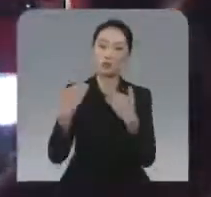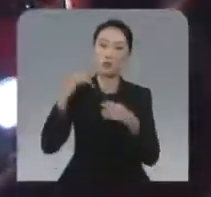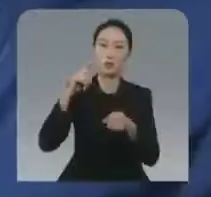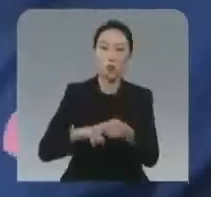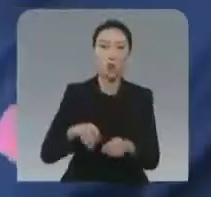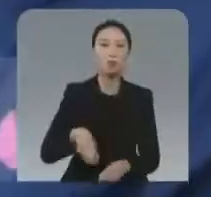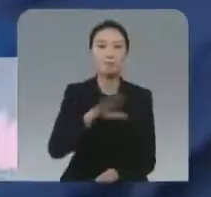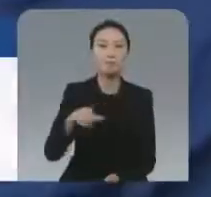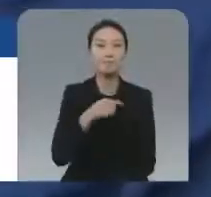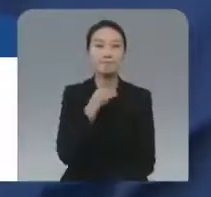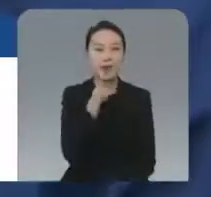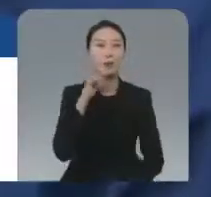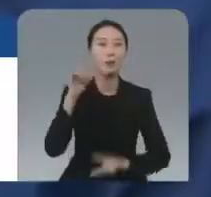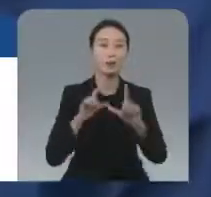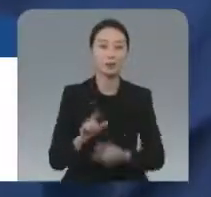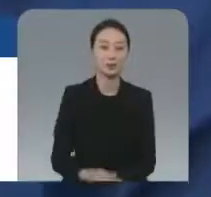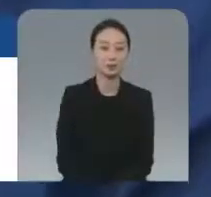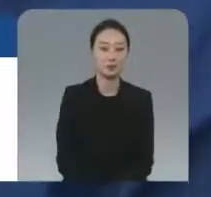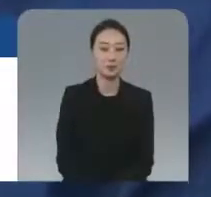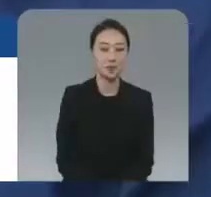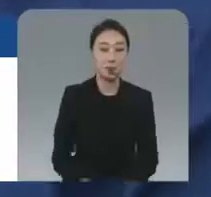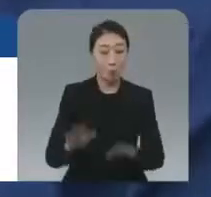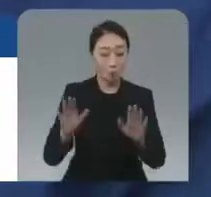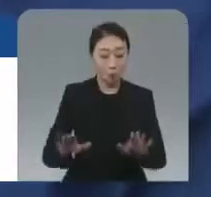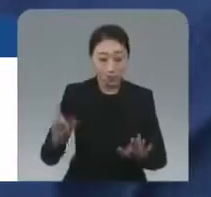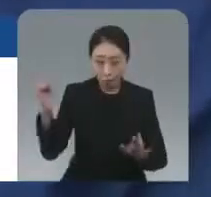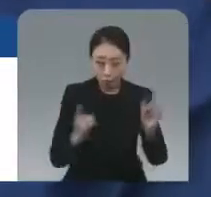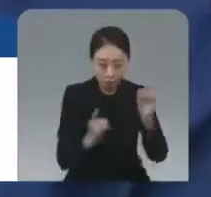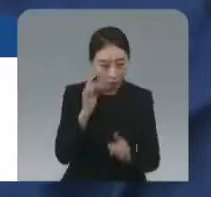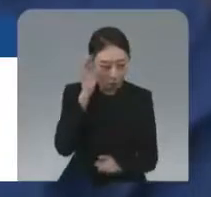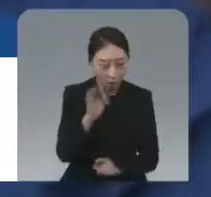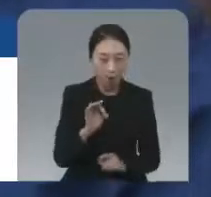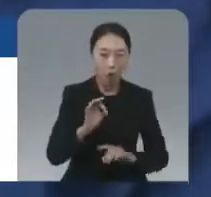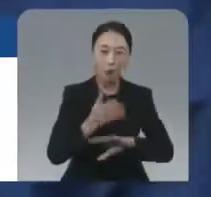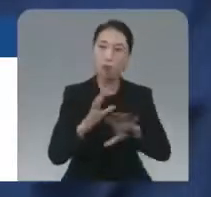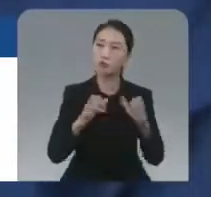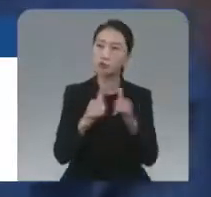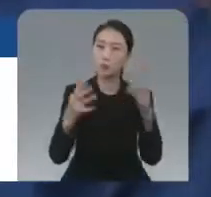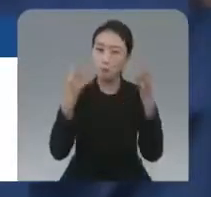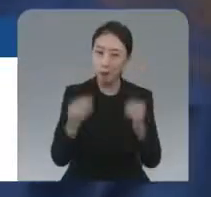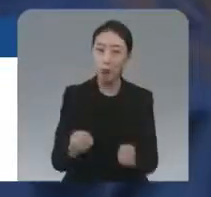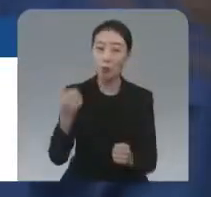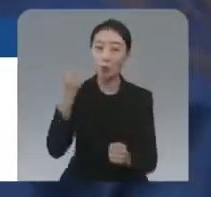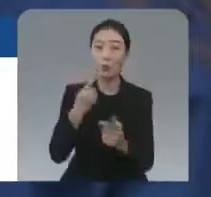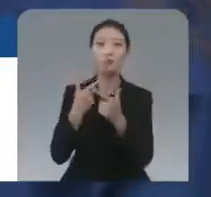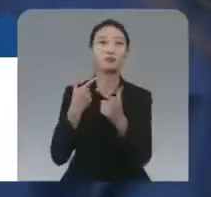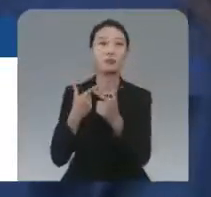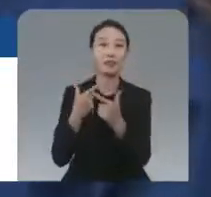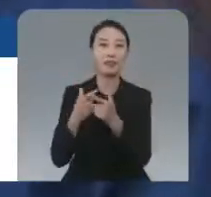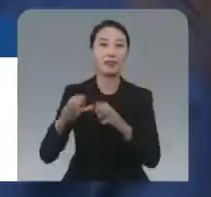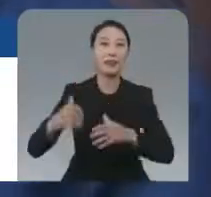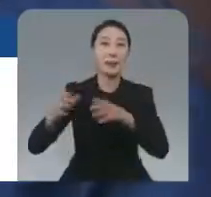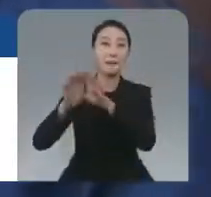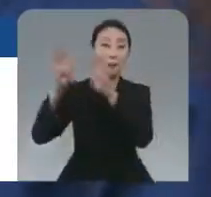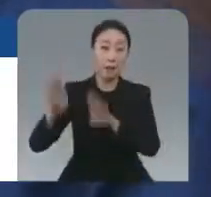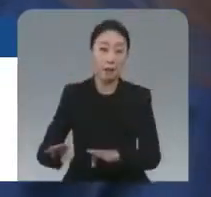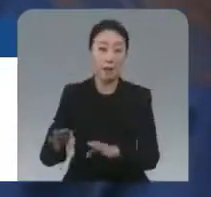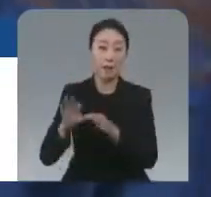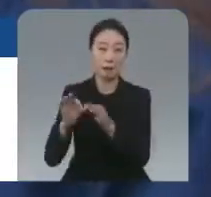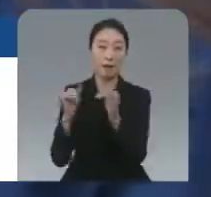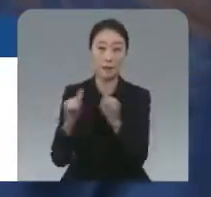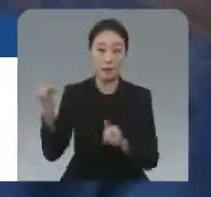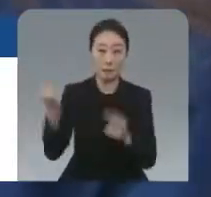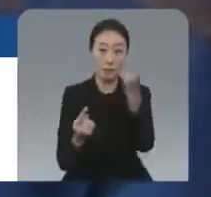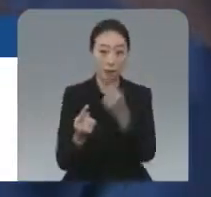trong số những người tham gia buổi diễn có rất nhiều người nước ngoài trong đó có cả quan chức của Busan Expo hi vọng buổi biểu diễn sẽ là một